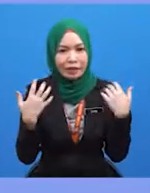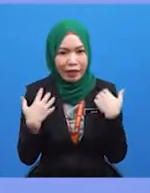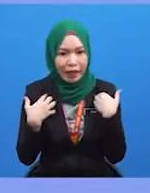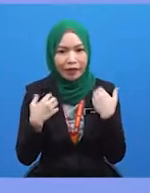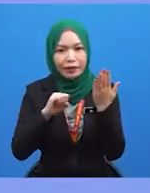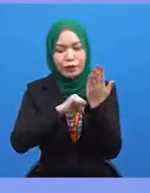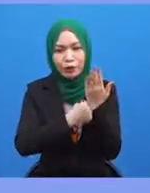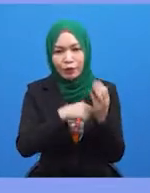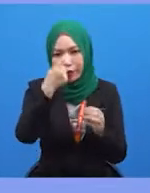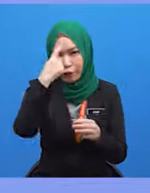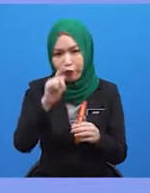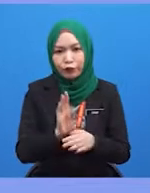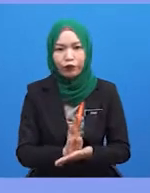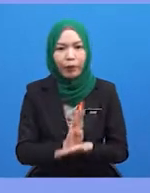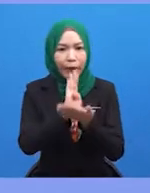dalam sektor pelancongan.